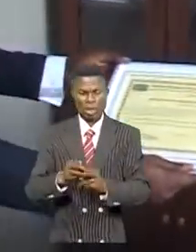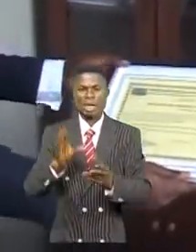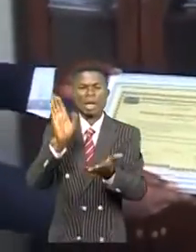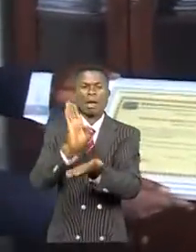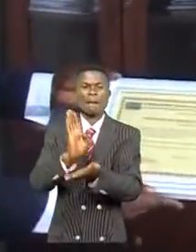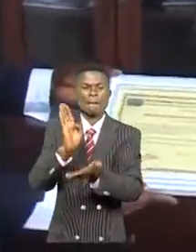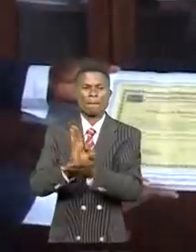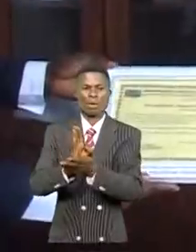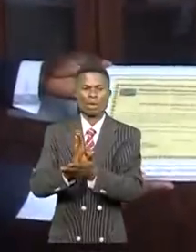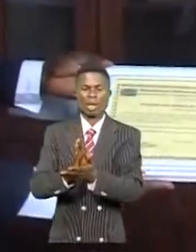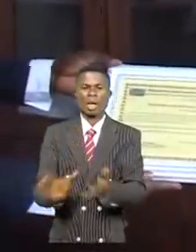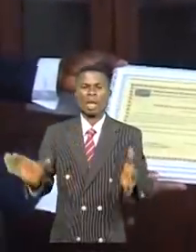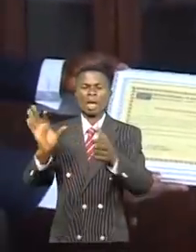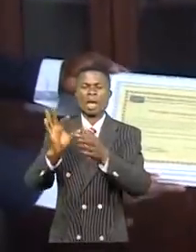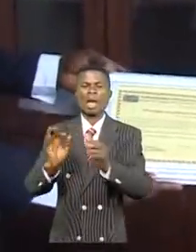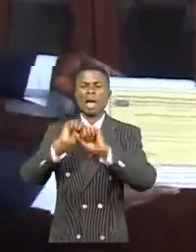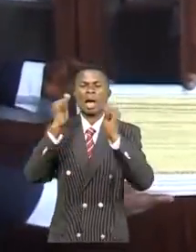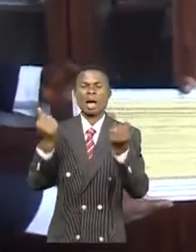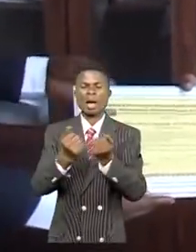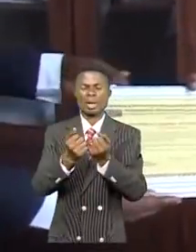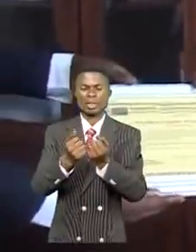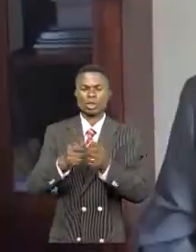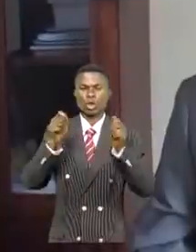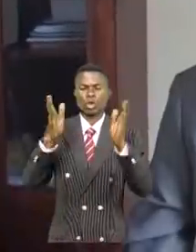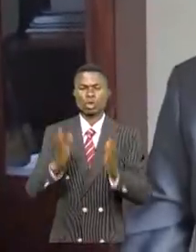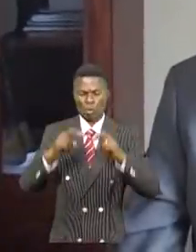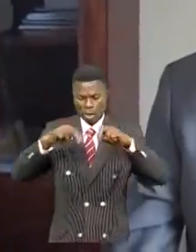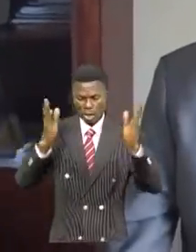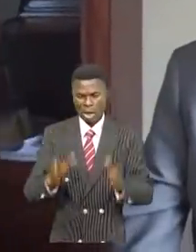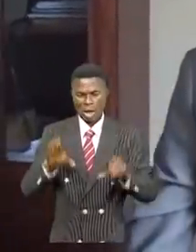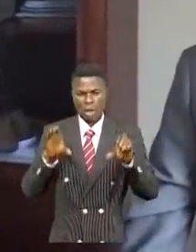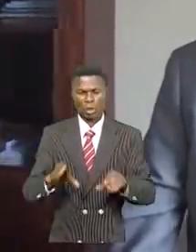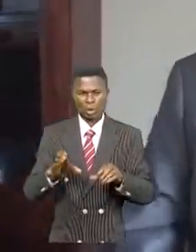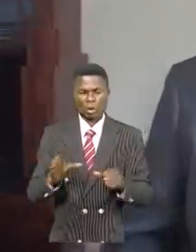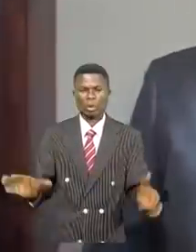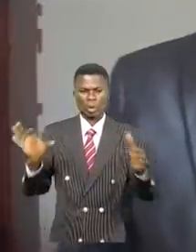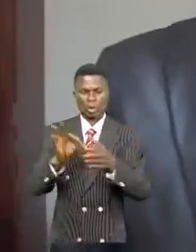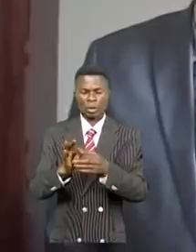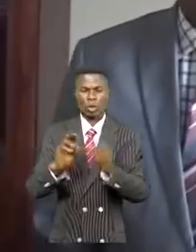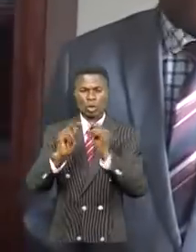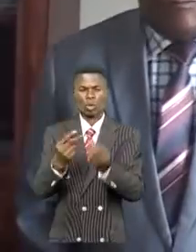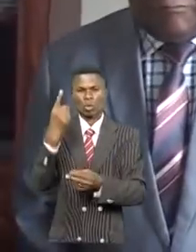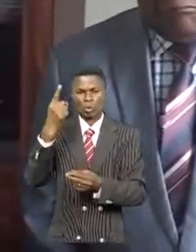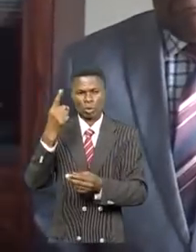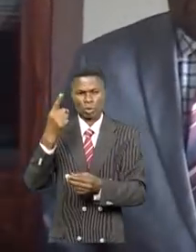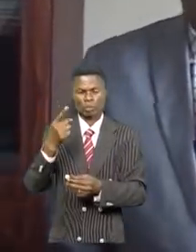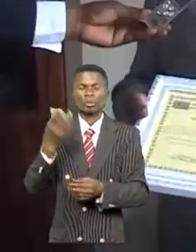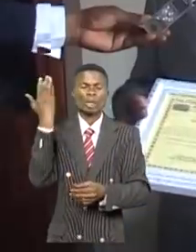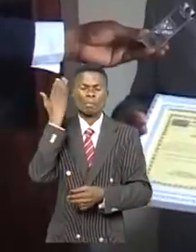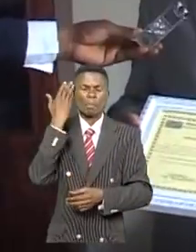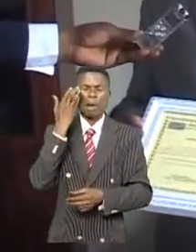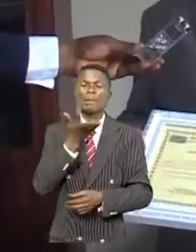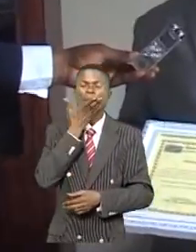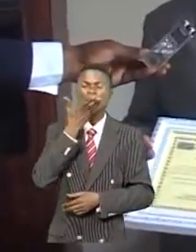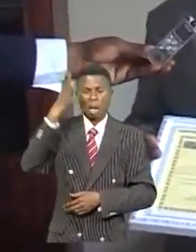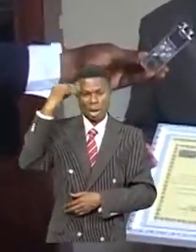d'excellence de l'Association des journalistes analystes du Congo qui se sont renseignés en amont sur ces baobabs de la politique et qui